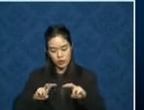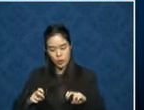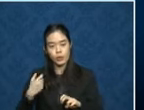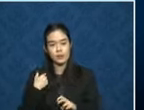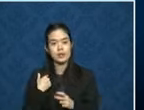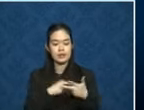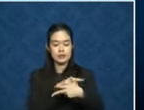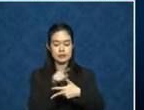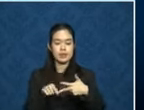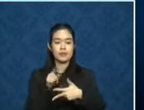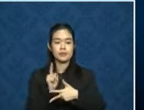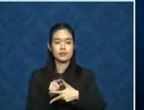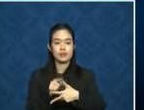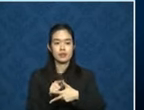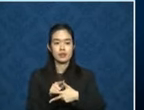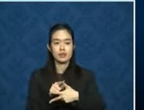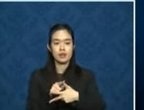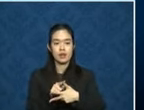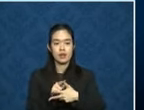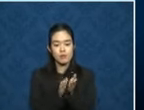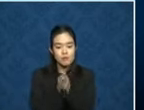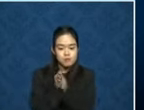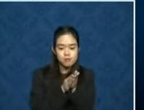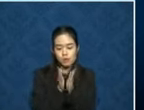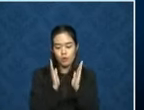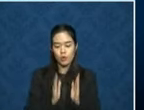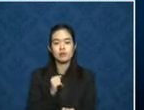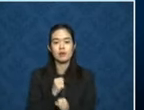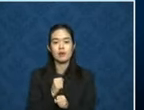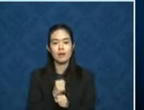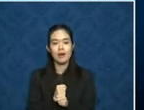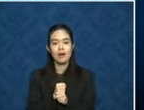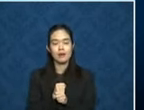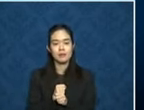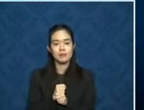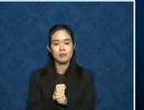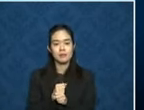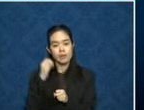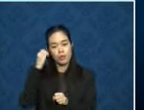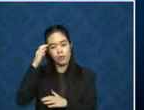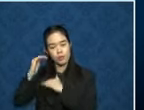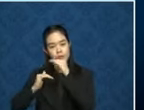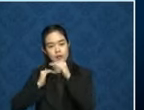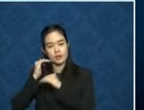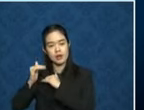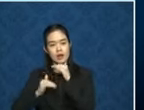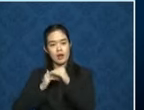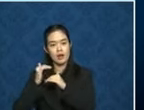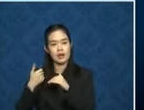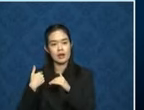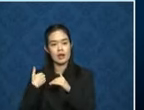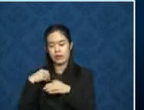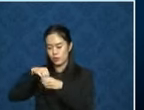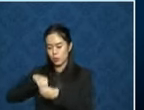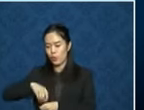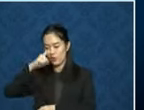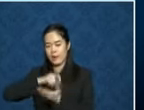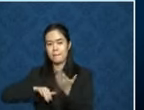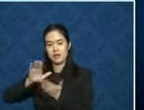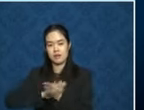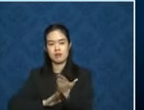อันได้แก่1ก็คือแนวทางการสร้างแรงจูงใจให้นักพัฒนาปัญญาประดิษฐ์ภายในประเทศนะครับไม่ไหลออกไปในต่างประเทศนะครับ